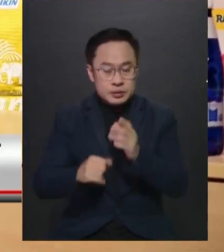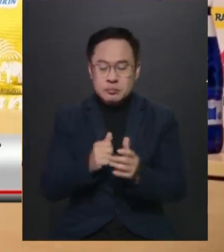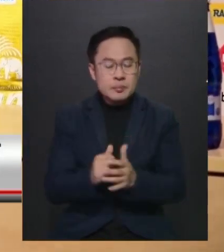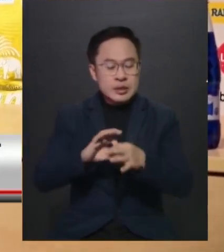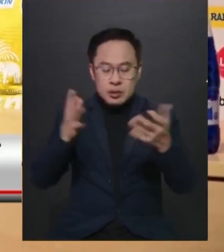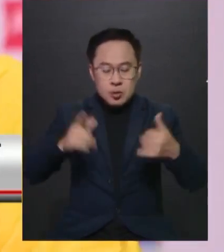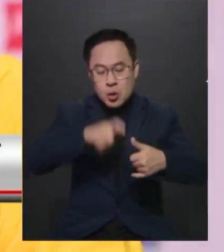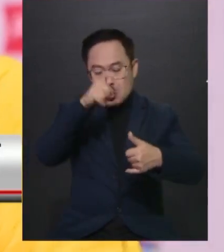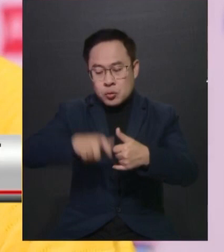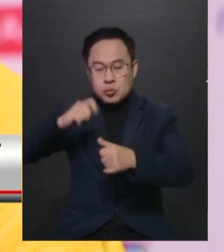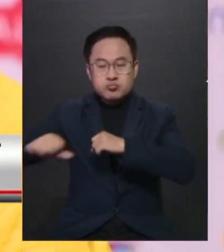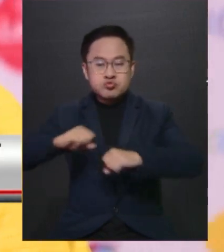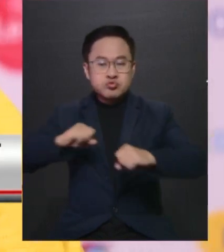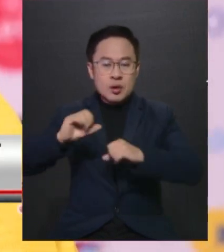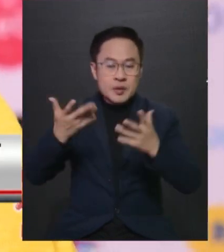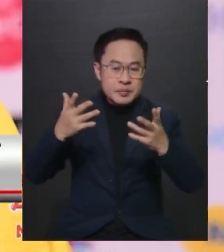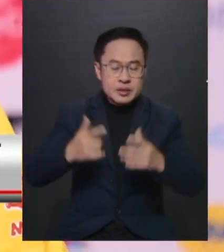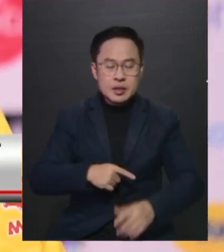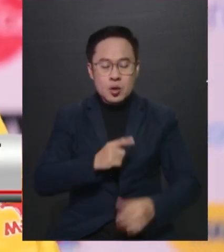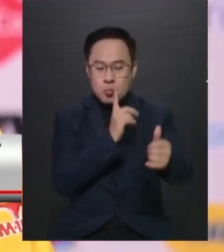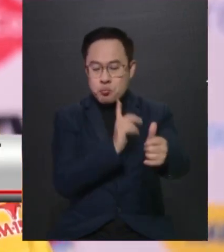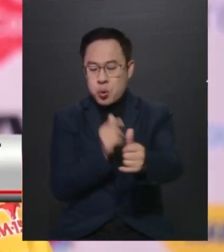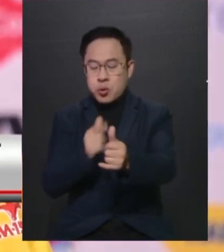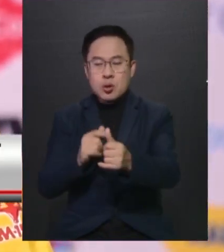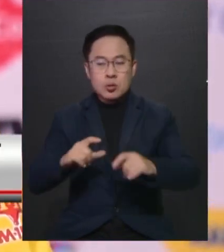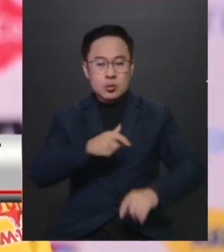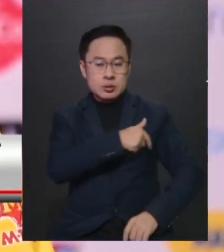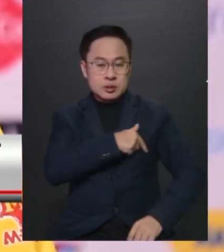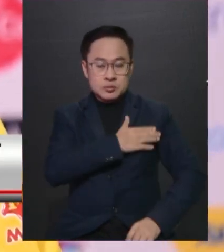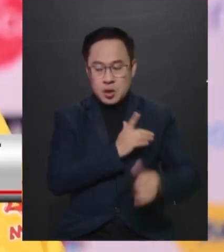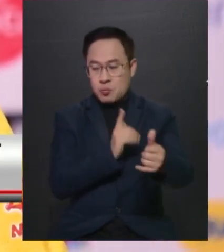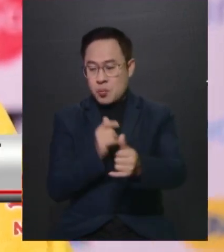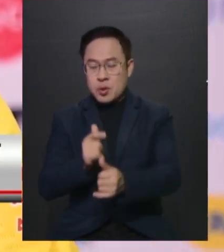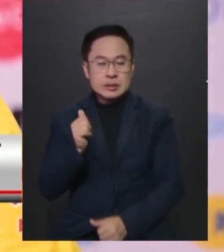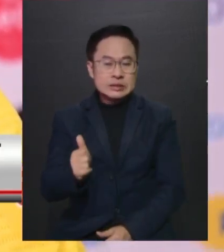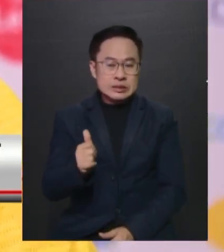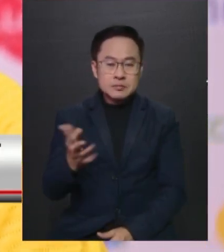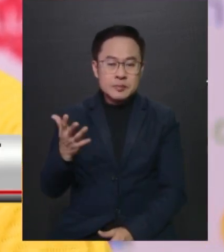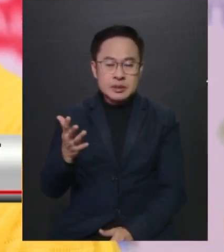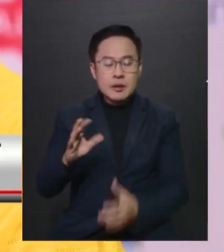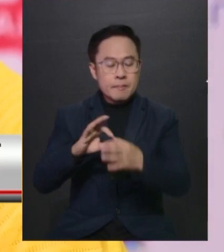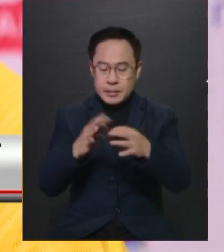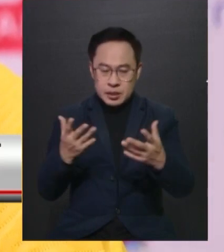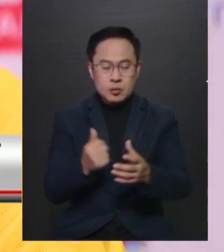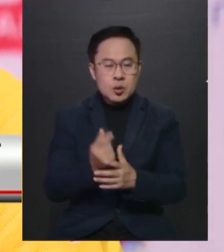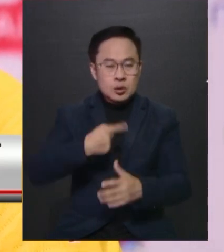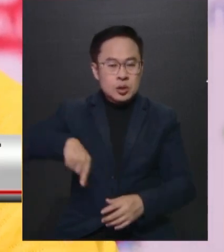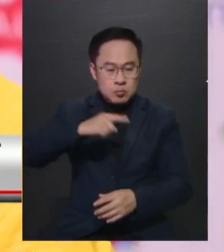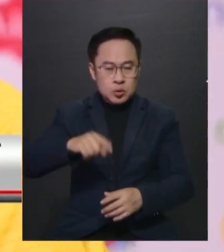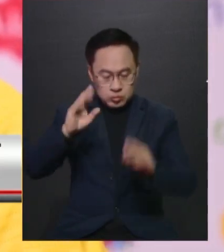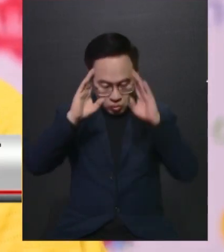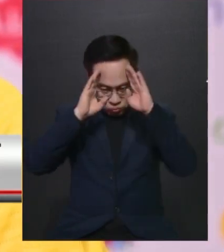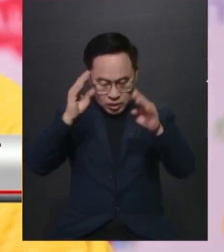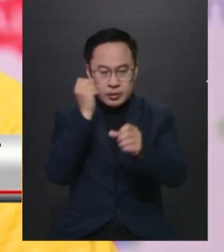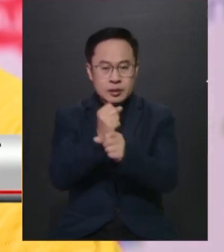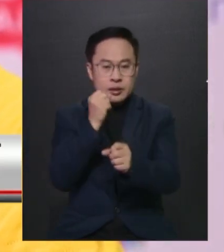ได้ฟูลทีมไม่ได้มาตามที่เราต้องการหรืออากาศที่หนาวทุกอย่างเนี่ยไม่ใช่ข้ออ้างตอนนี้เนี่ยเราต้องมีสมาธิแล้วก็เน้นวิธีการแก้ไข